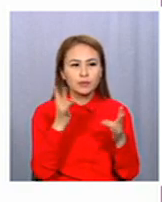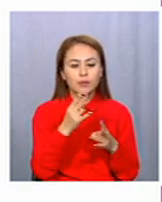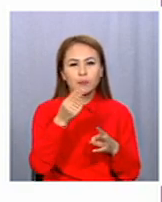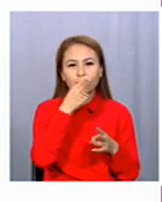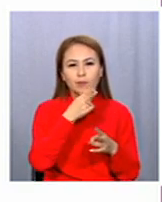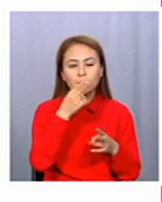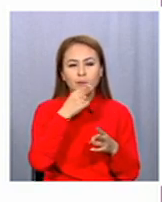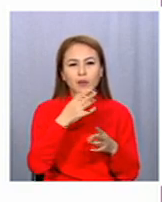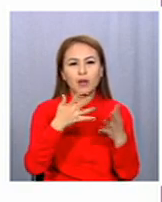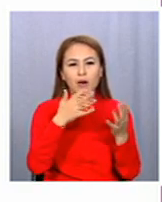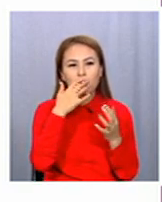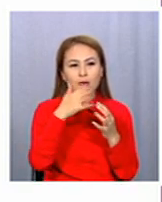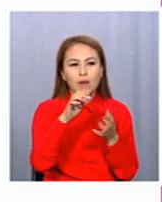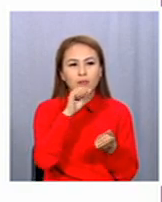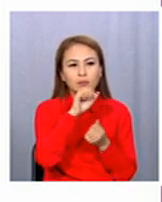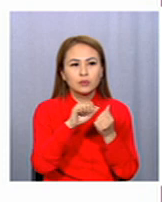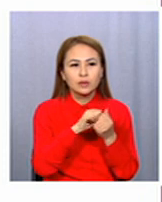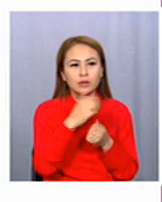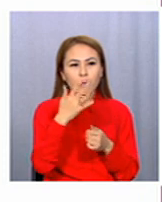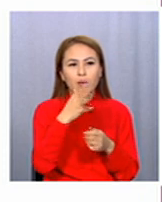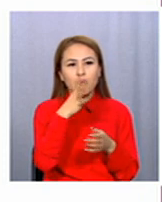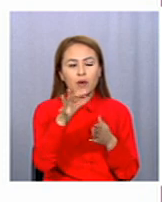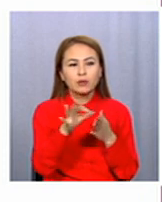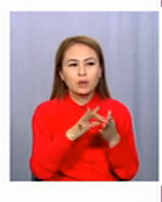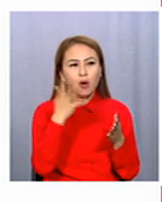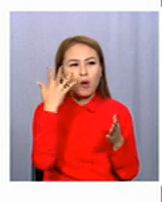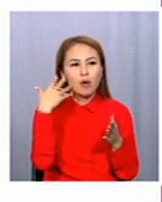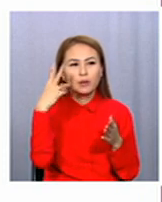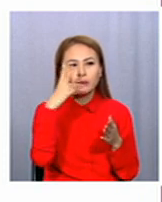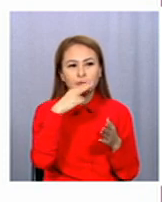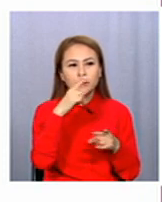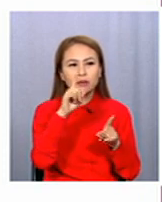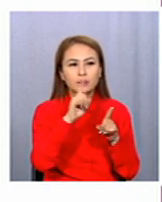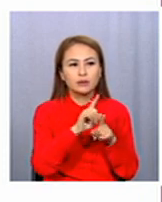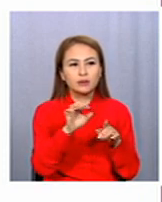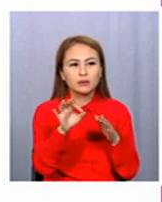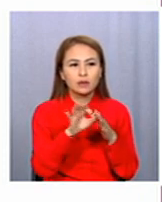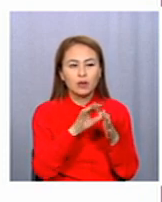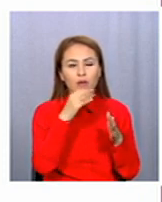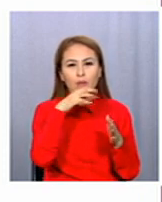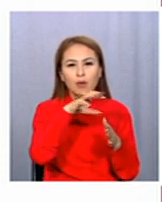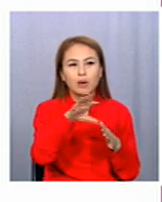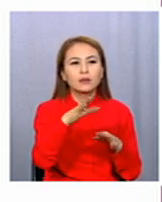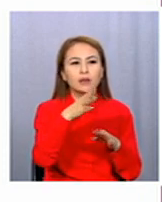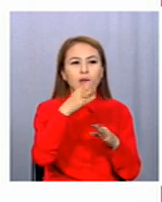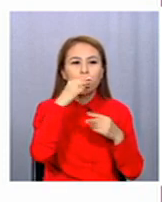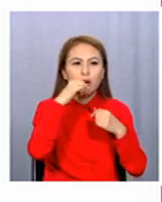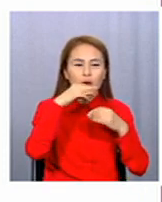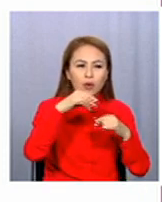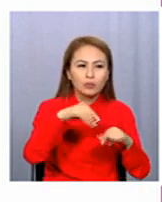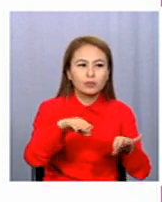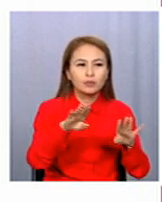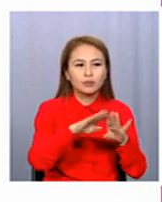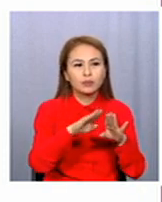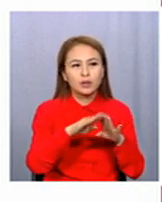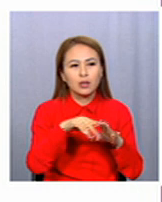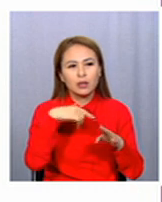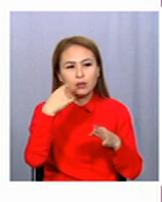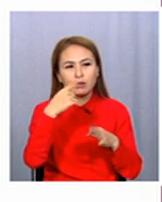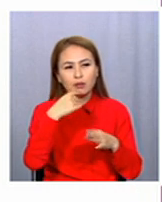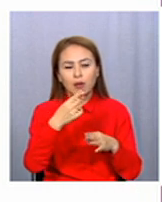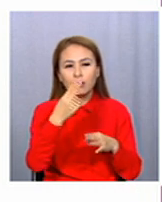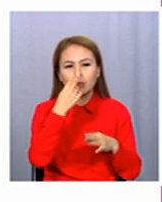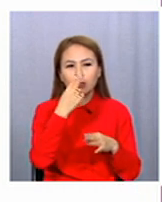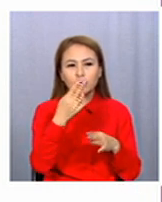жаппай шайнасаң, не сол сәтте сөйлеп отырсаң, аузыңнан ұшып шыққаннан қоқымдары, ботқа, мұрныңның